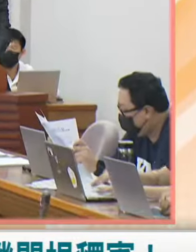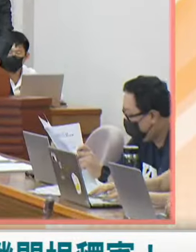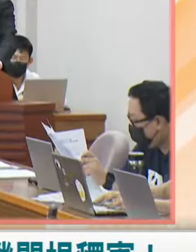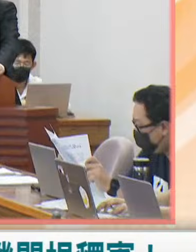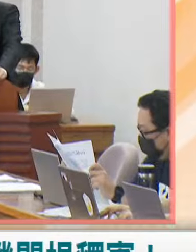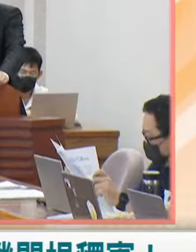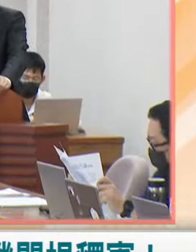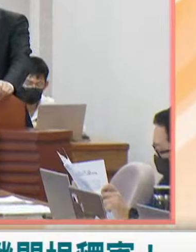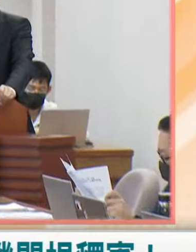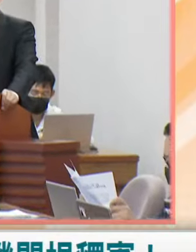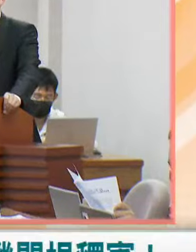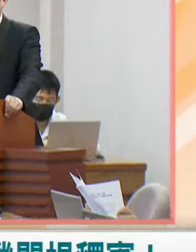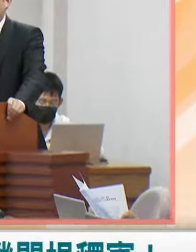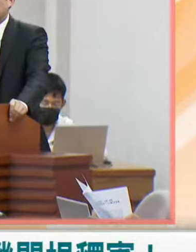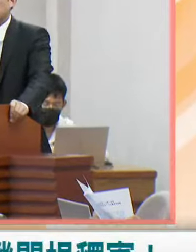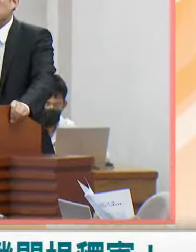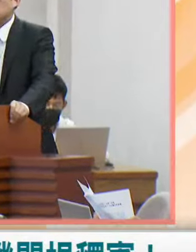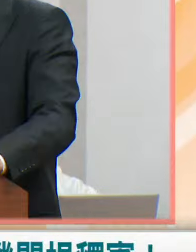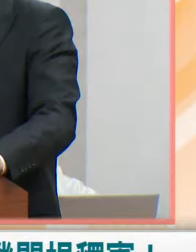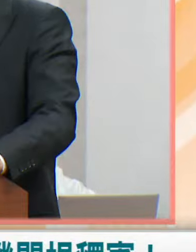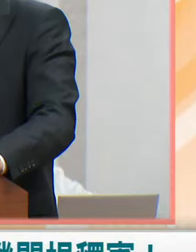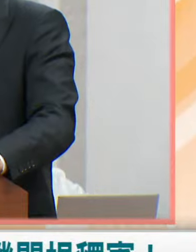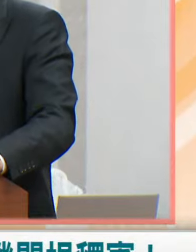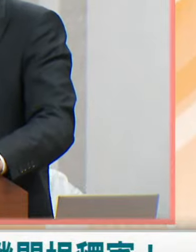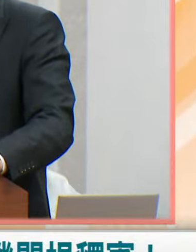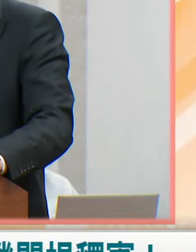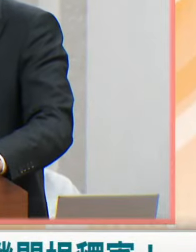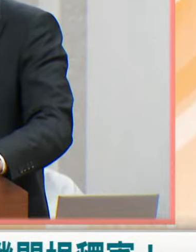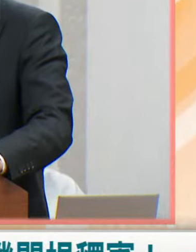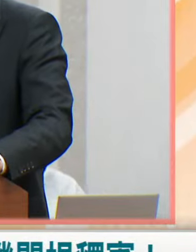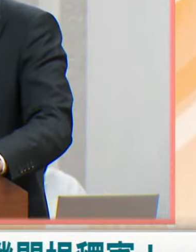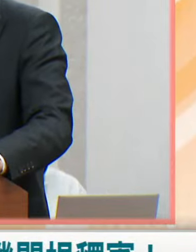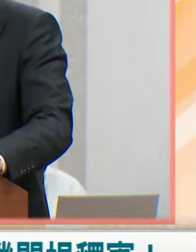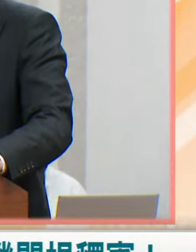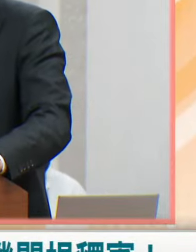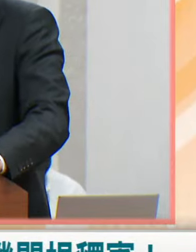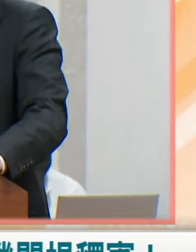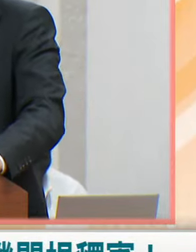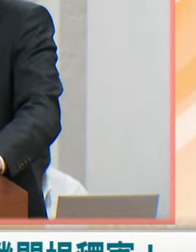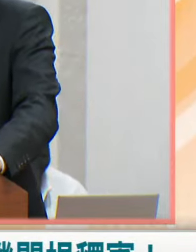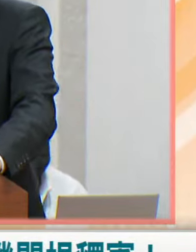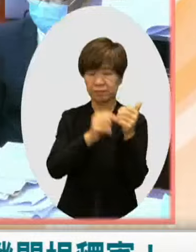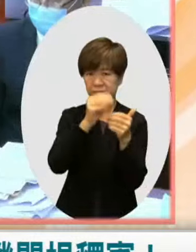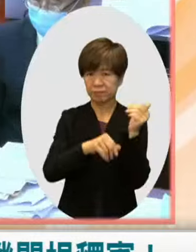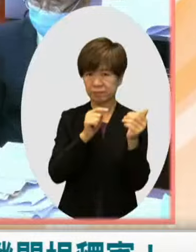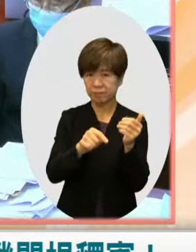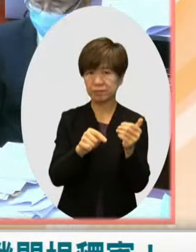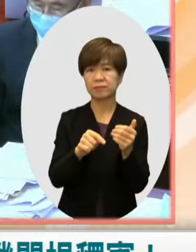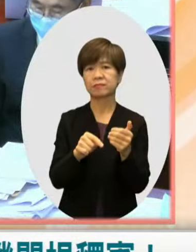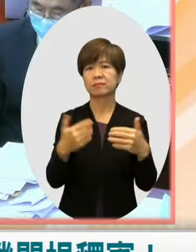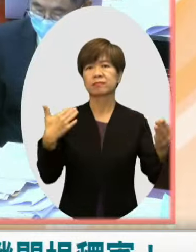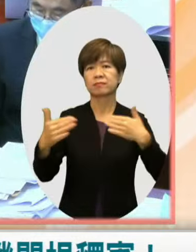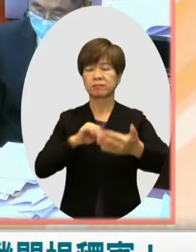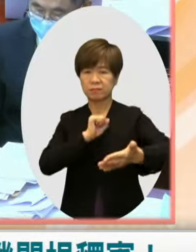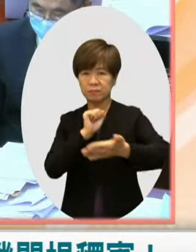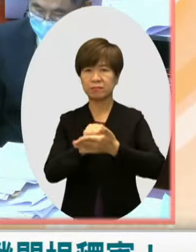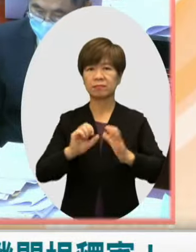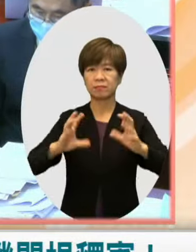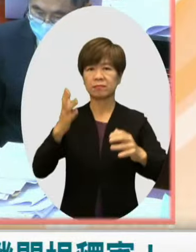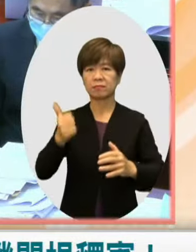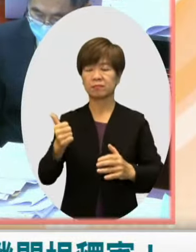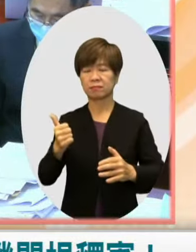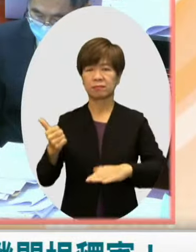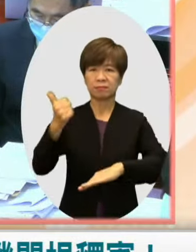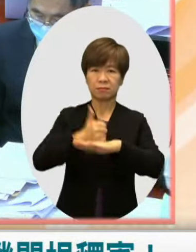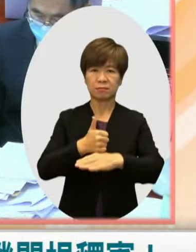开始进行了，咱的百姓的权利，我咧讲，伊即摆毋是有超市吗？超市案吗？ 他们已经成立一个 成立一个超市，